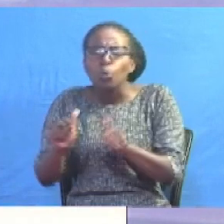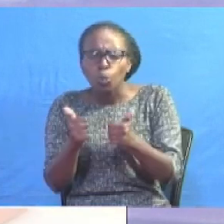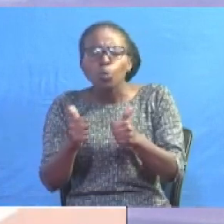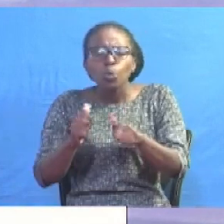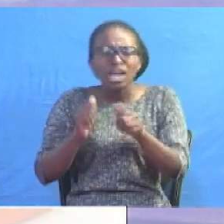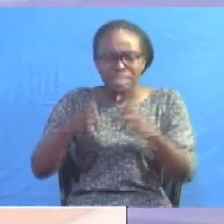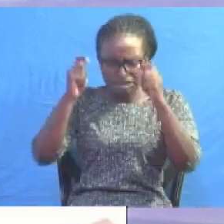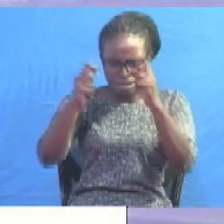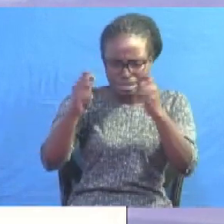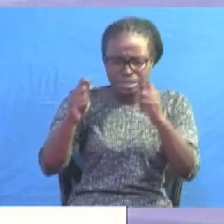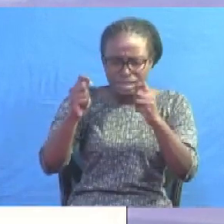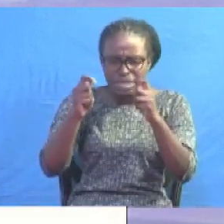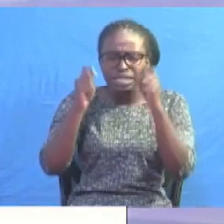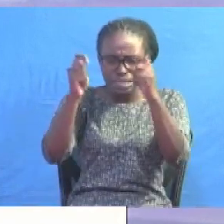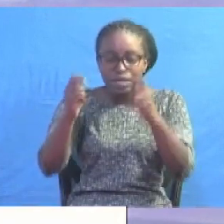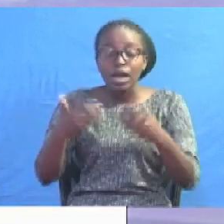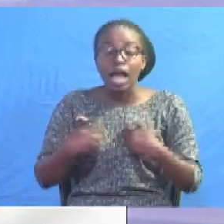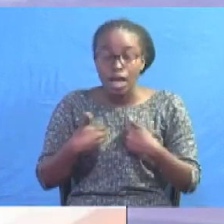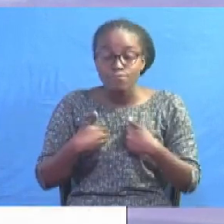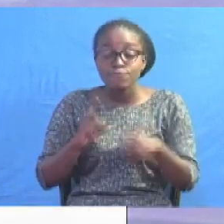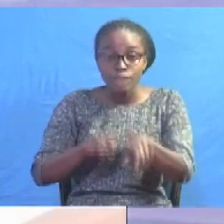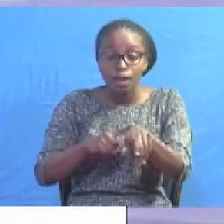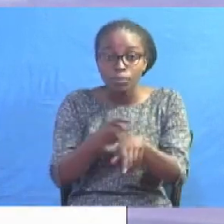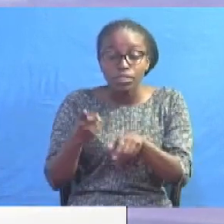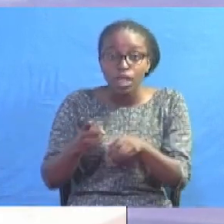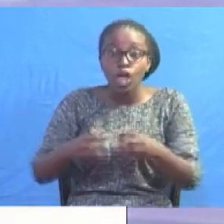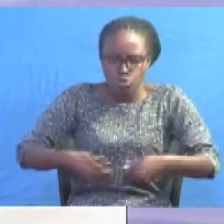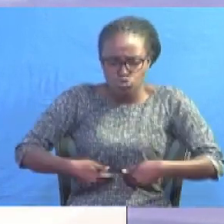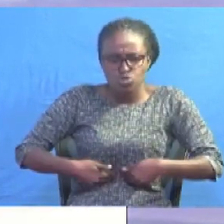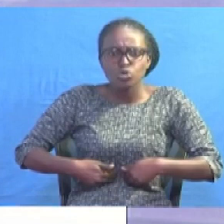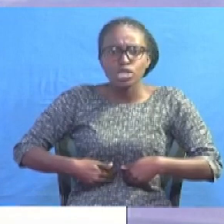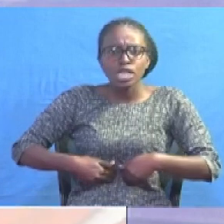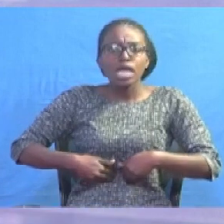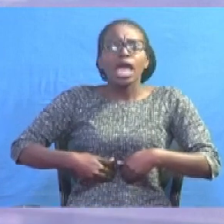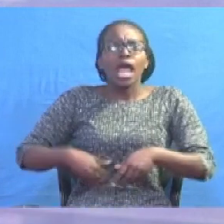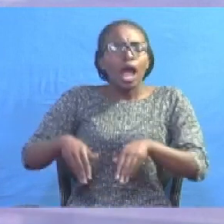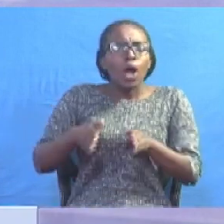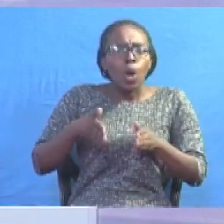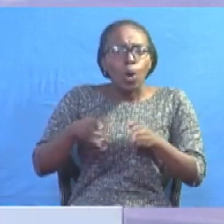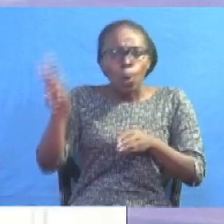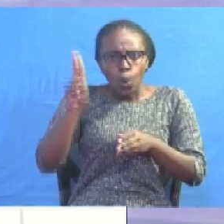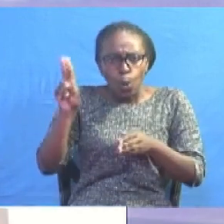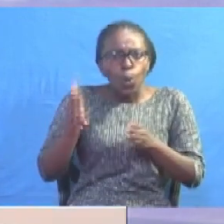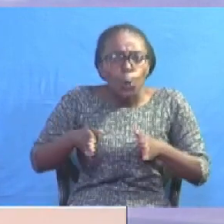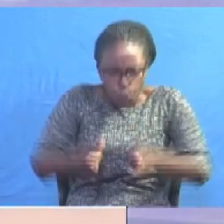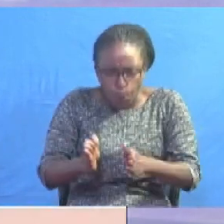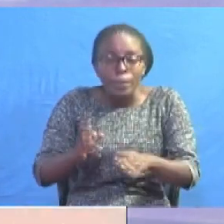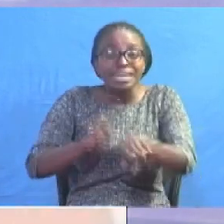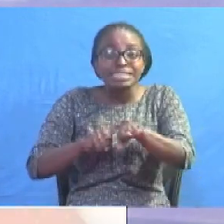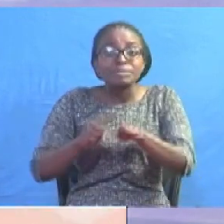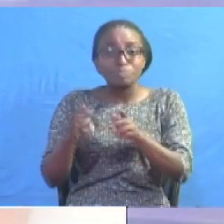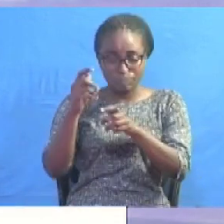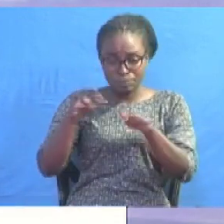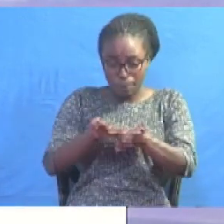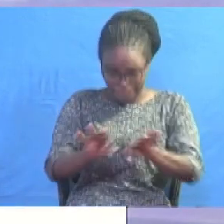za kidemokrasia. Mamia ya vijana walijitokeza katika uwanja wa Uhuru Park kuomboleza wanarika ambao walipoteza maisha